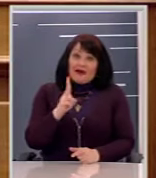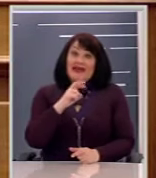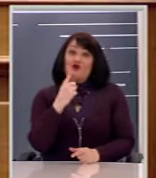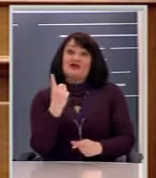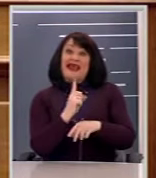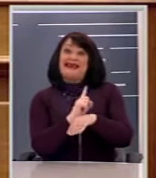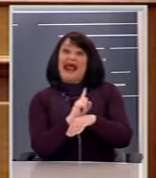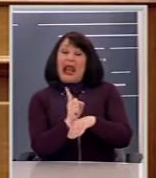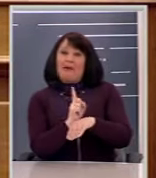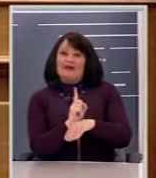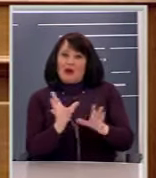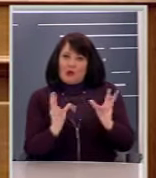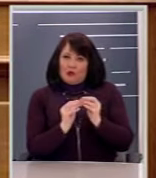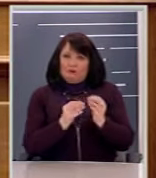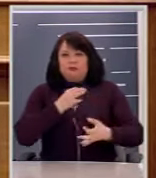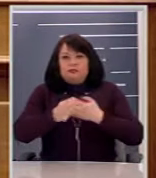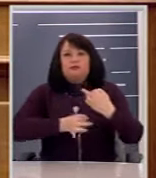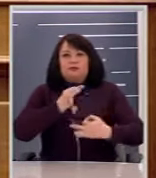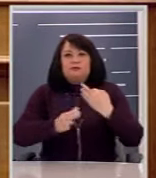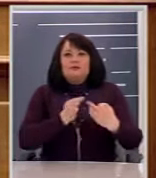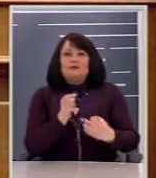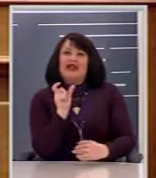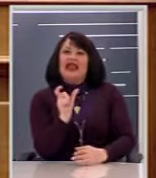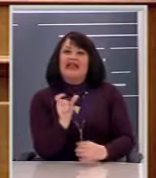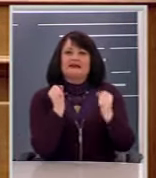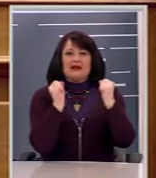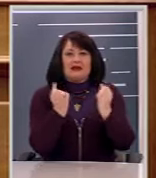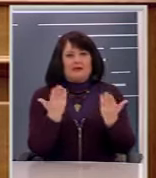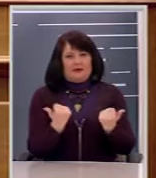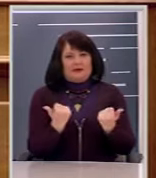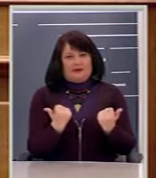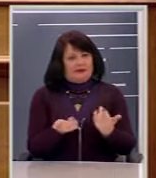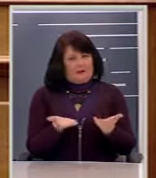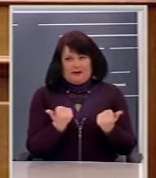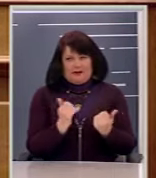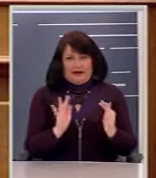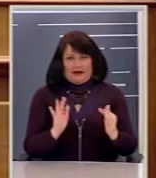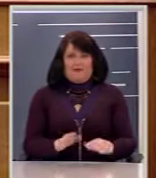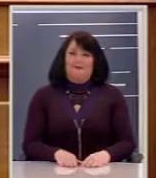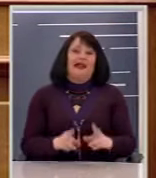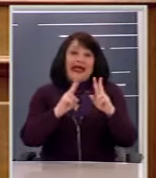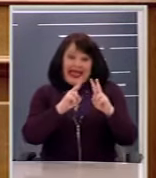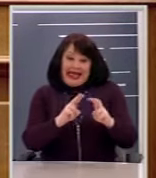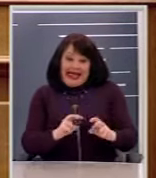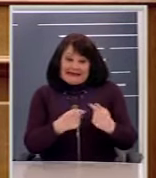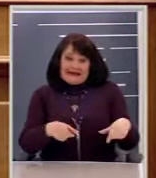και 44 δευτερόλεπτα τη λέξη υγεία δεν την είπε. Ούτε τη λέξη εξεταστική δεν